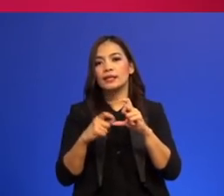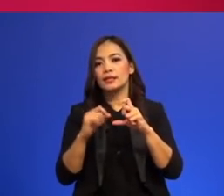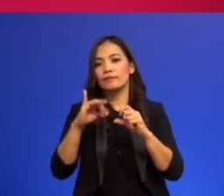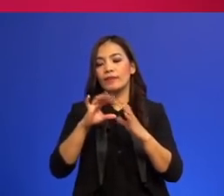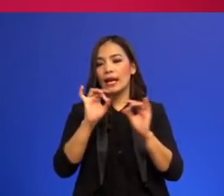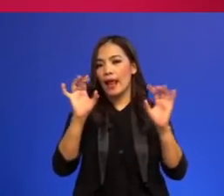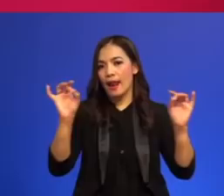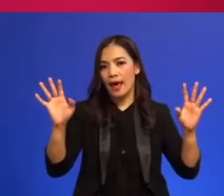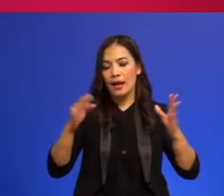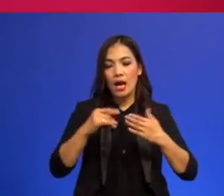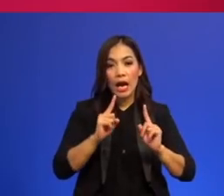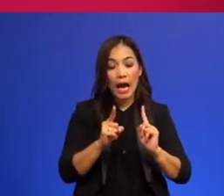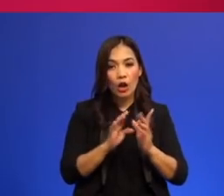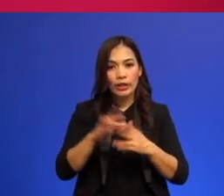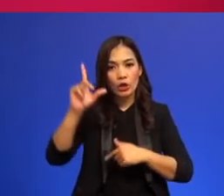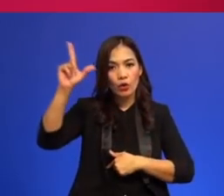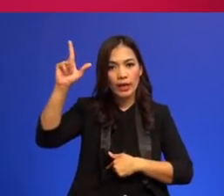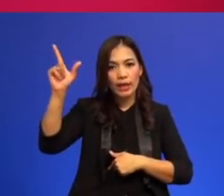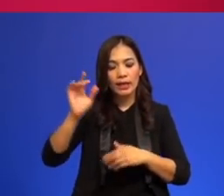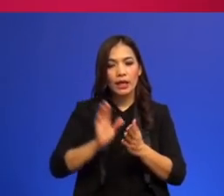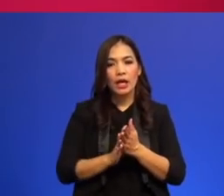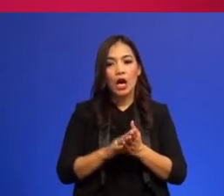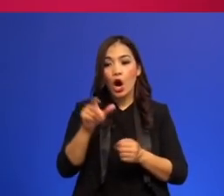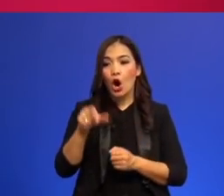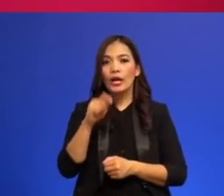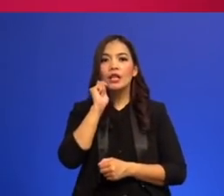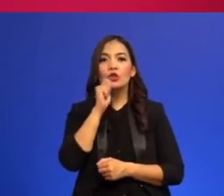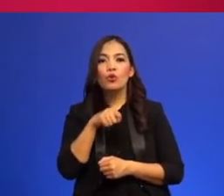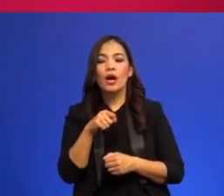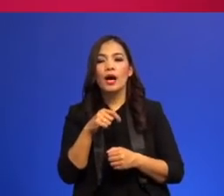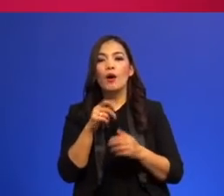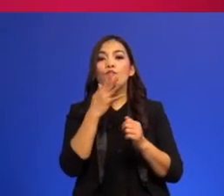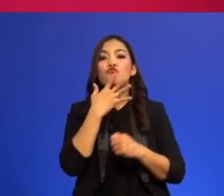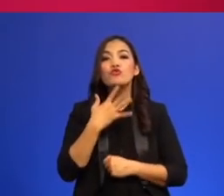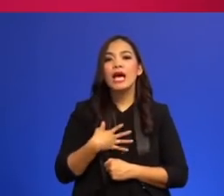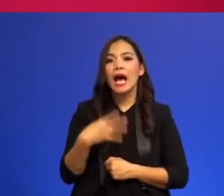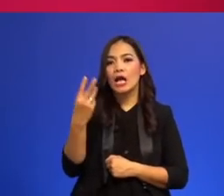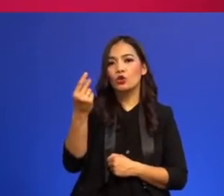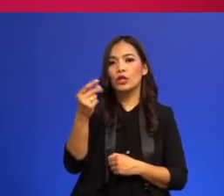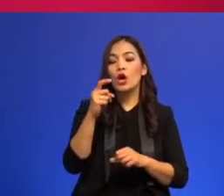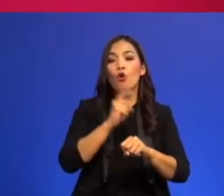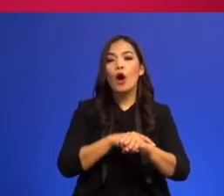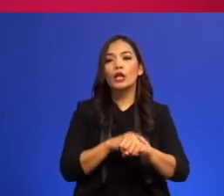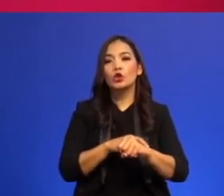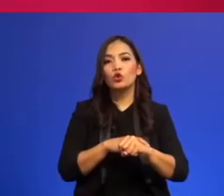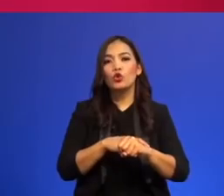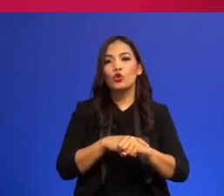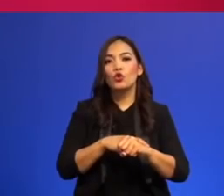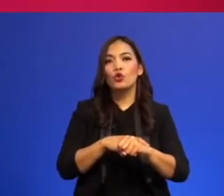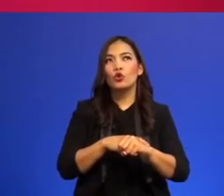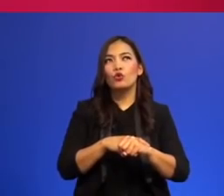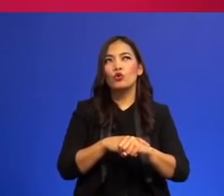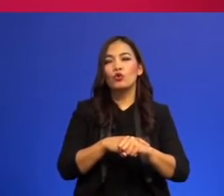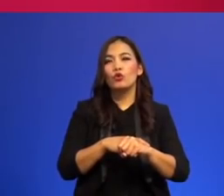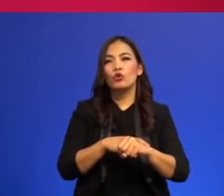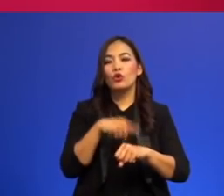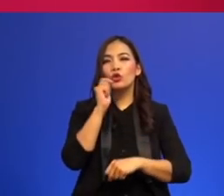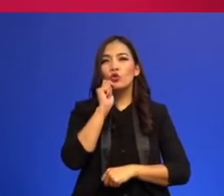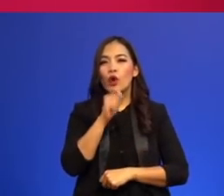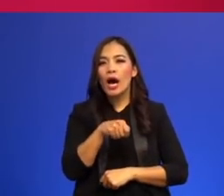saudara. Kalau di luar negeri orang tua itu dapat apa namanya tunjangan ya. Dia bisa ngambil uang per minggu atau apa